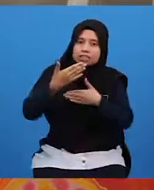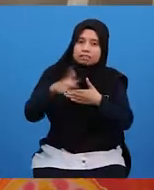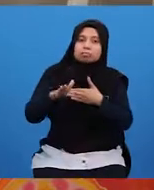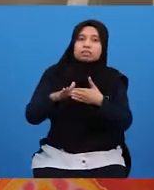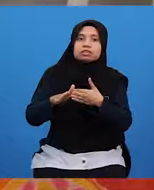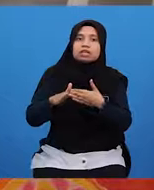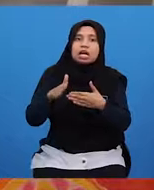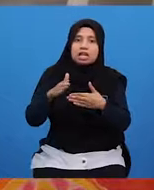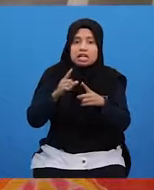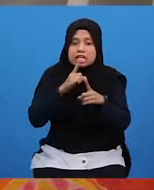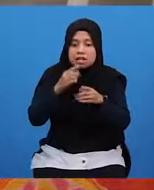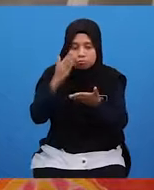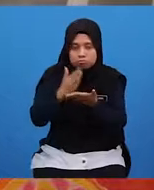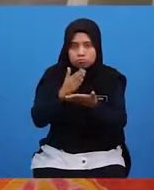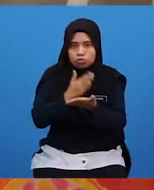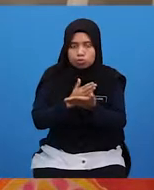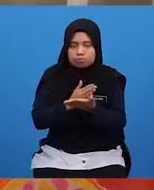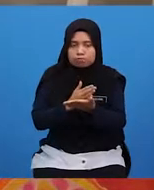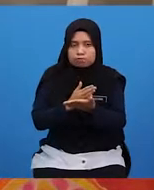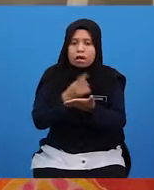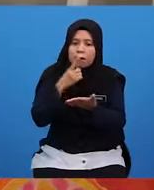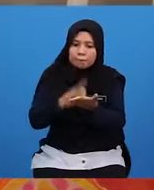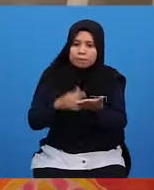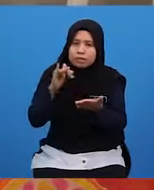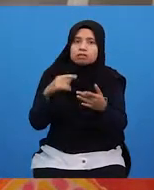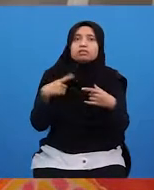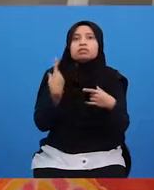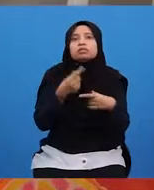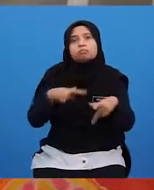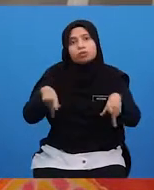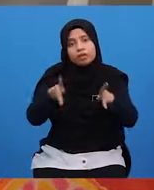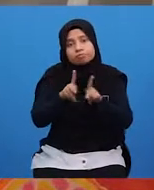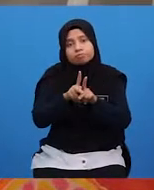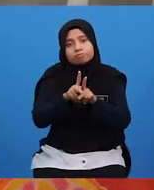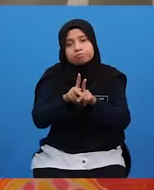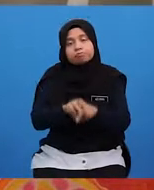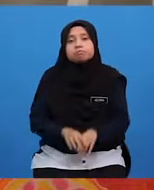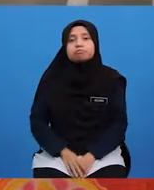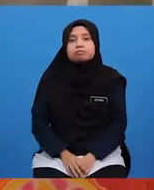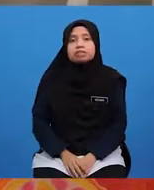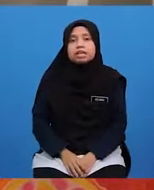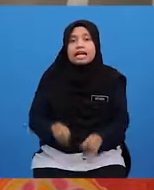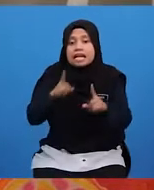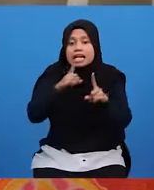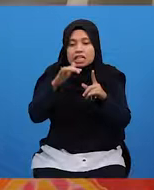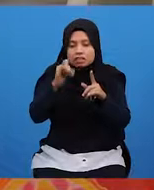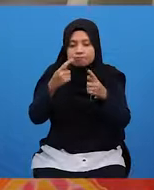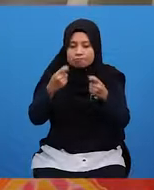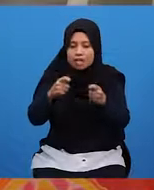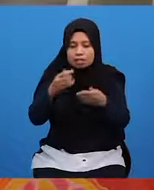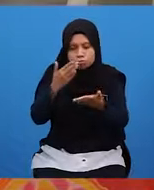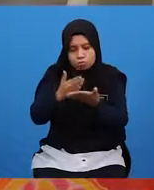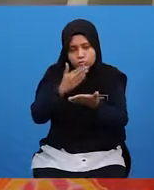Setelah lilin dipotong, apa yang kita perlukan murid-murid? Ya, betul tu murid-murid. Lilin yang